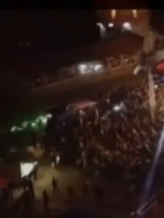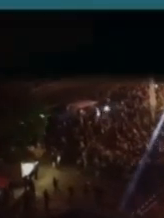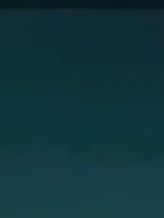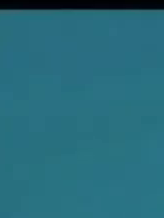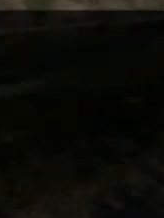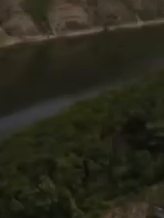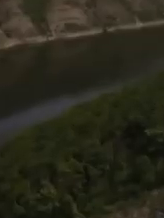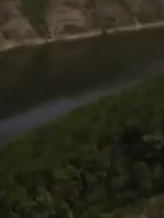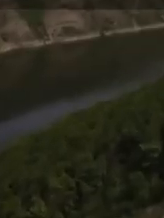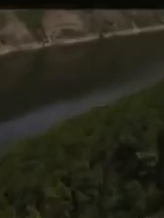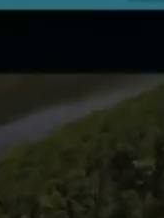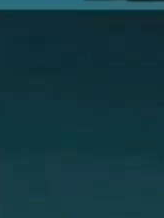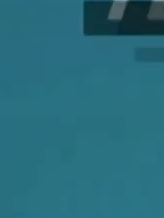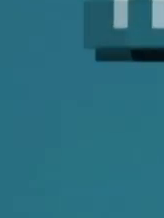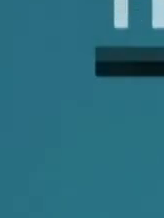Музика